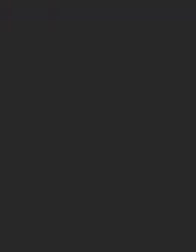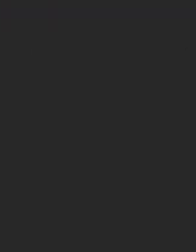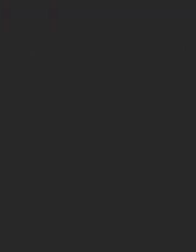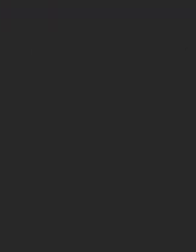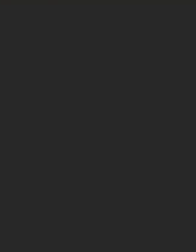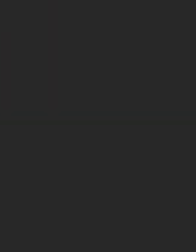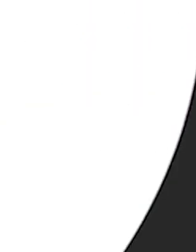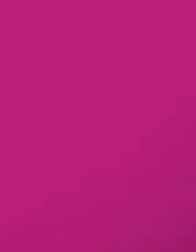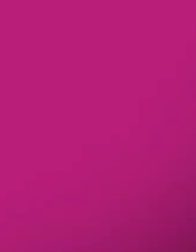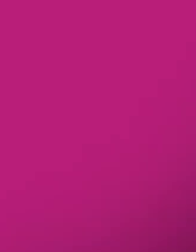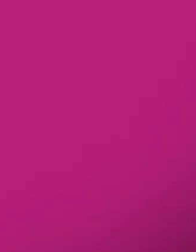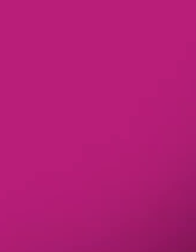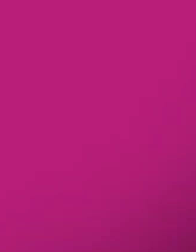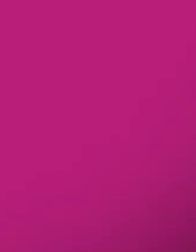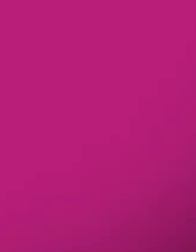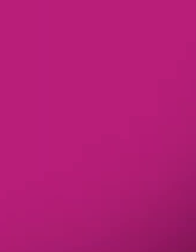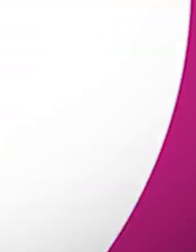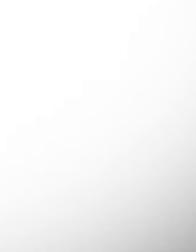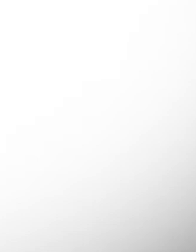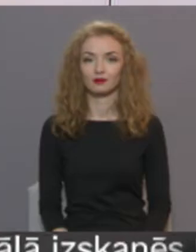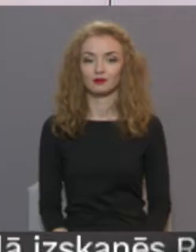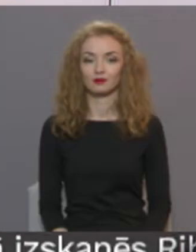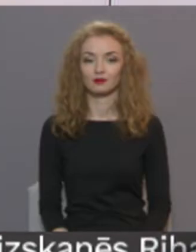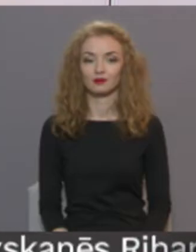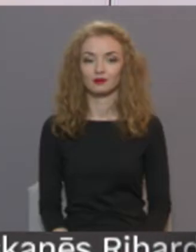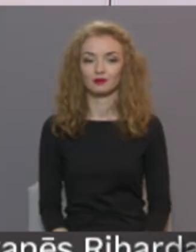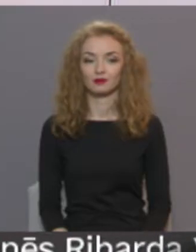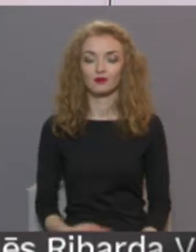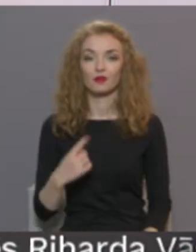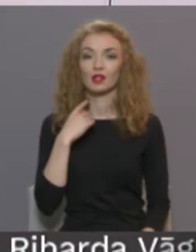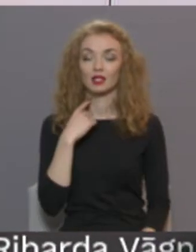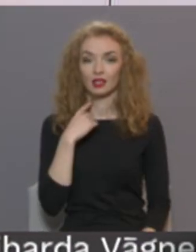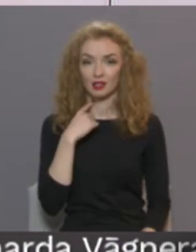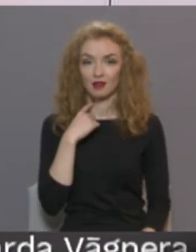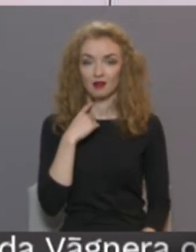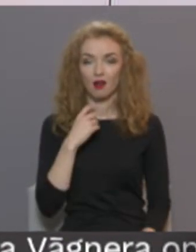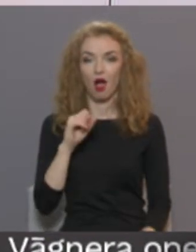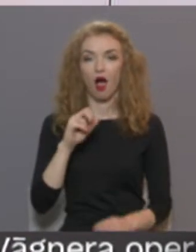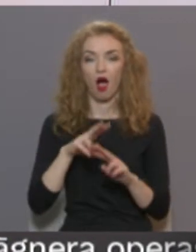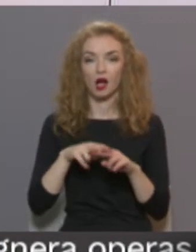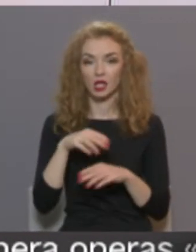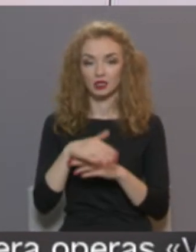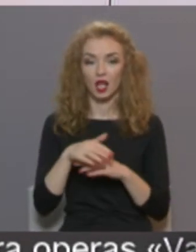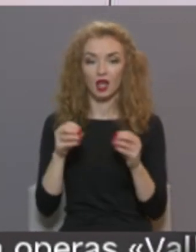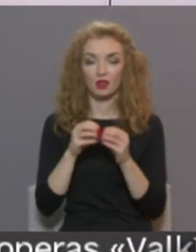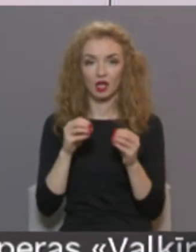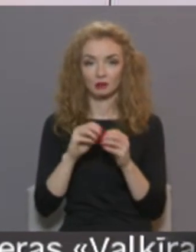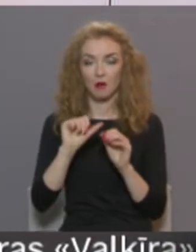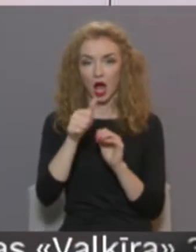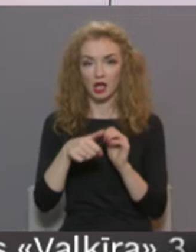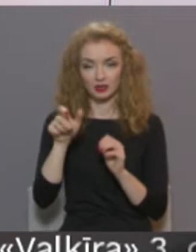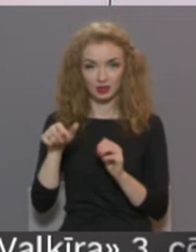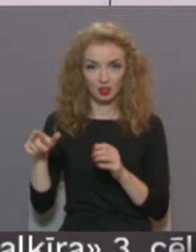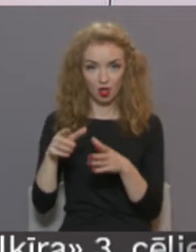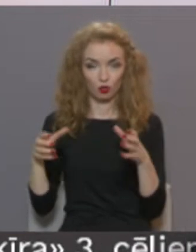Re, viss ēters ir te! Rīgā, Akas ielā 10, mākslinieki Kristiāns Brekte, Miķelis